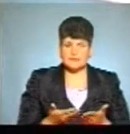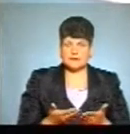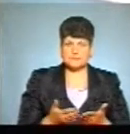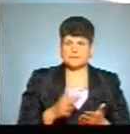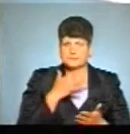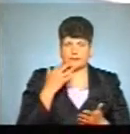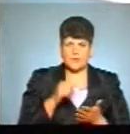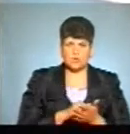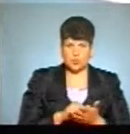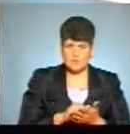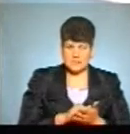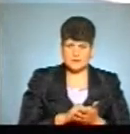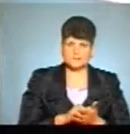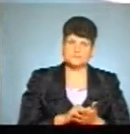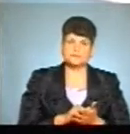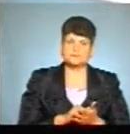документів